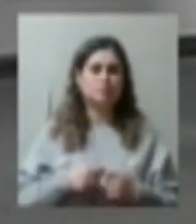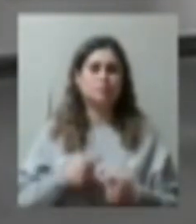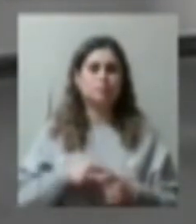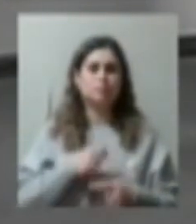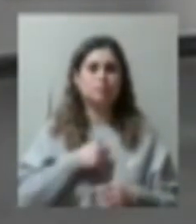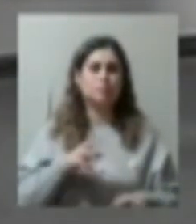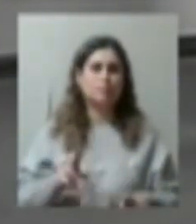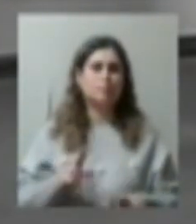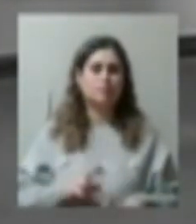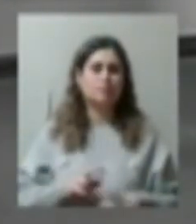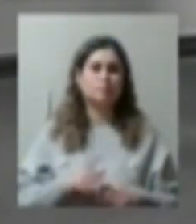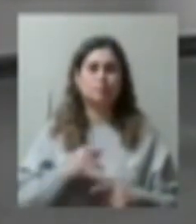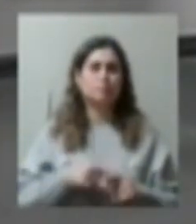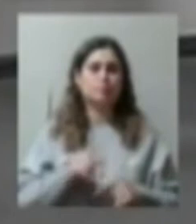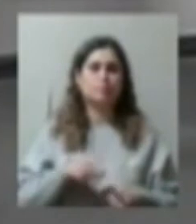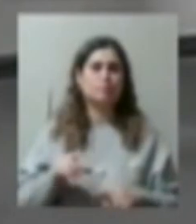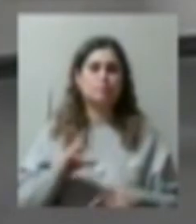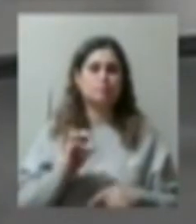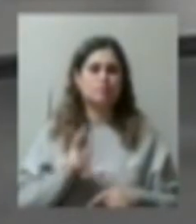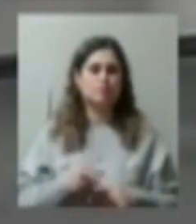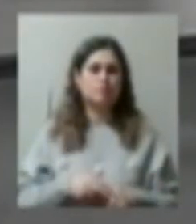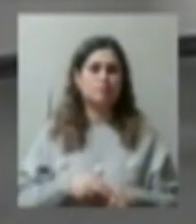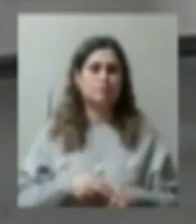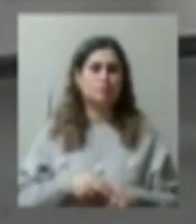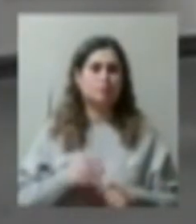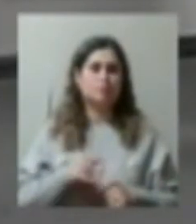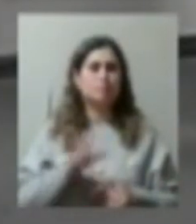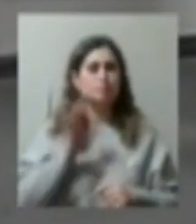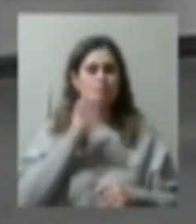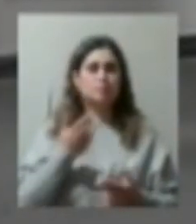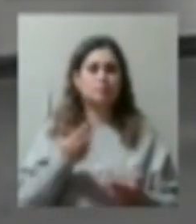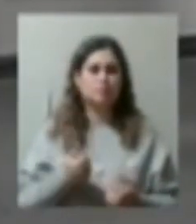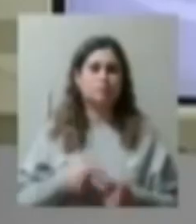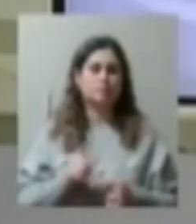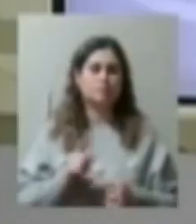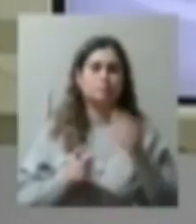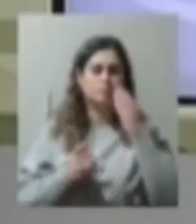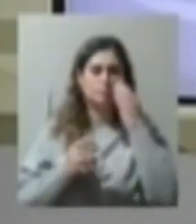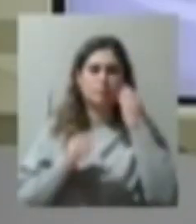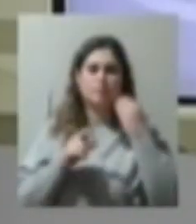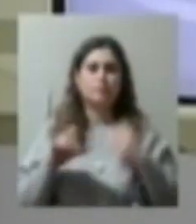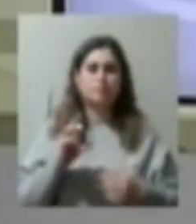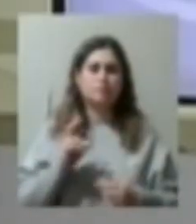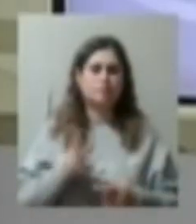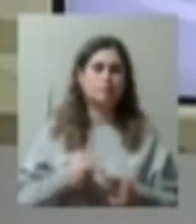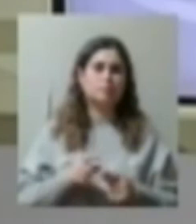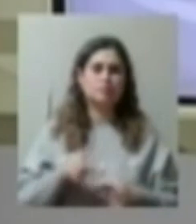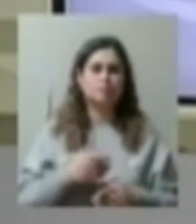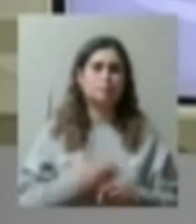правил щодо номерних знаків. Це дуже серйозно. Ну, насправді так, тому що все-таки номерний знак – це те, що